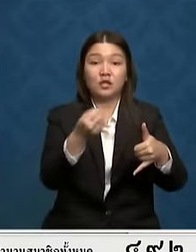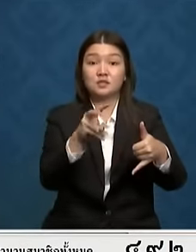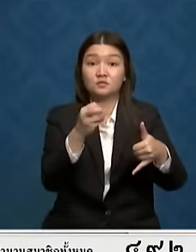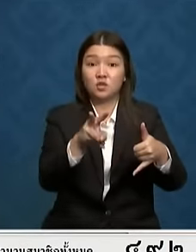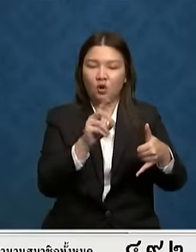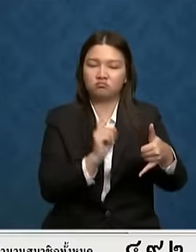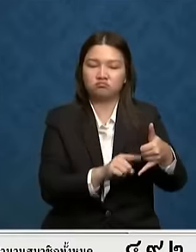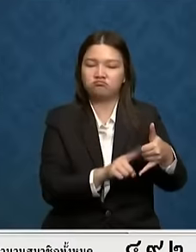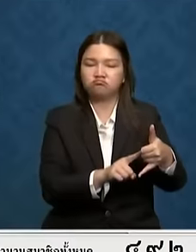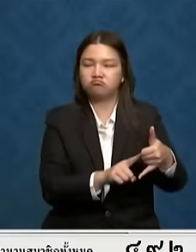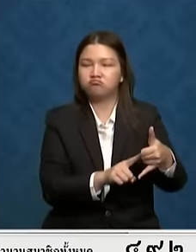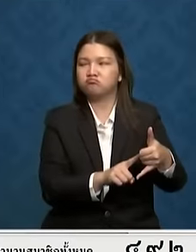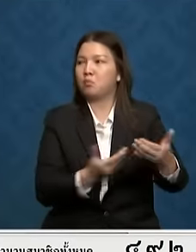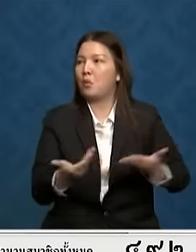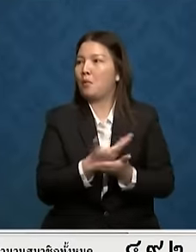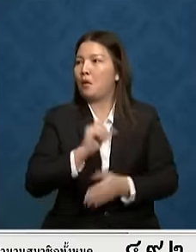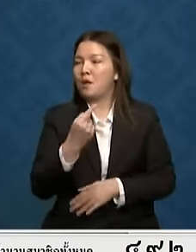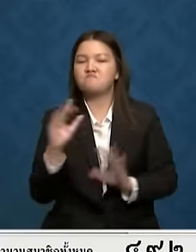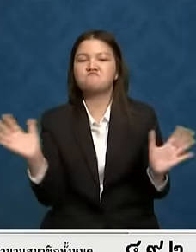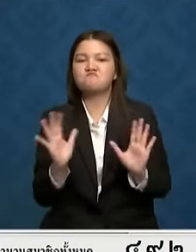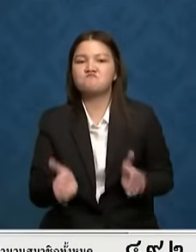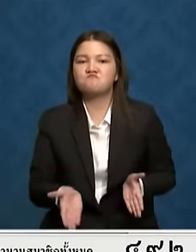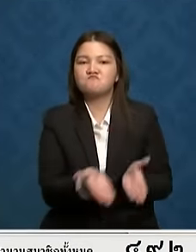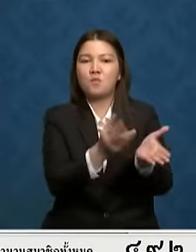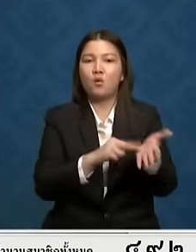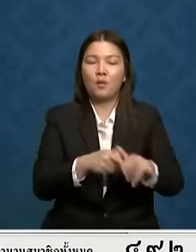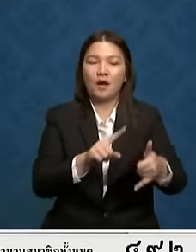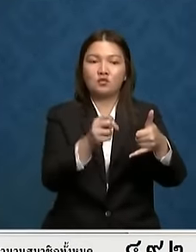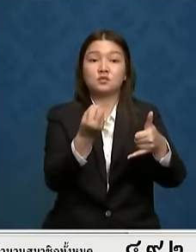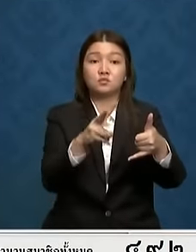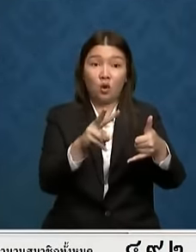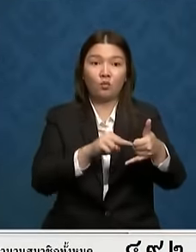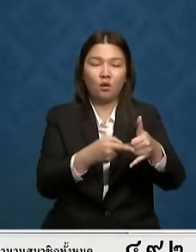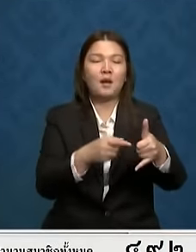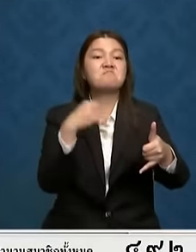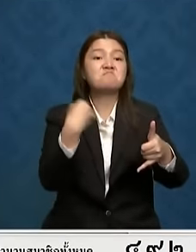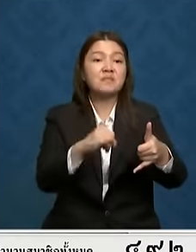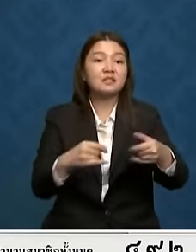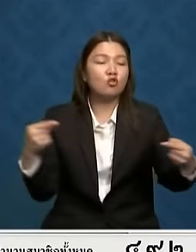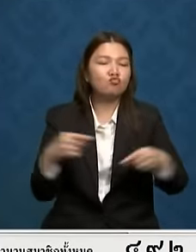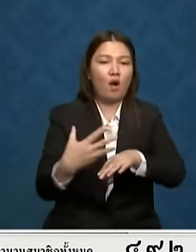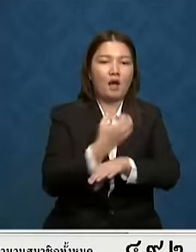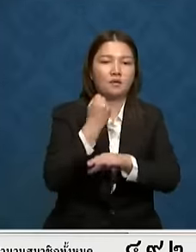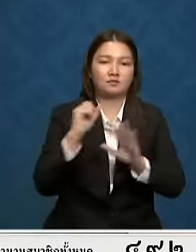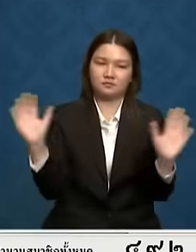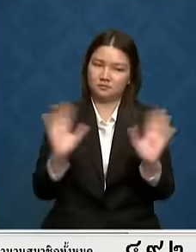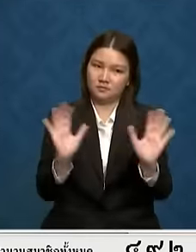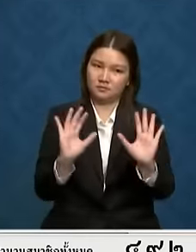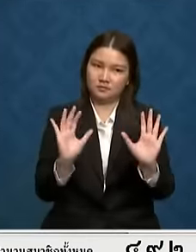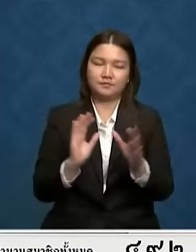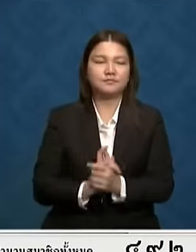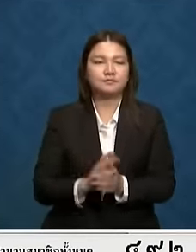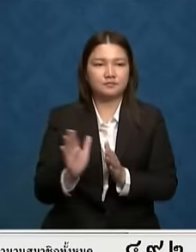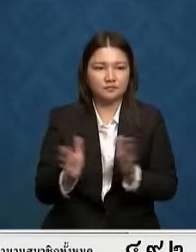เพราะความผิด 112ไม่ใช่เป็นความผิดทางการเมืองค่ะท่านประธานดิฉันจึงอยากกราบเรียนท่านประธานว่า